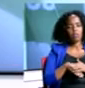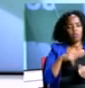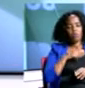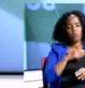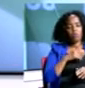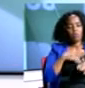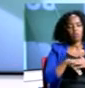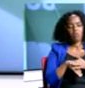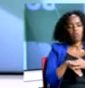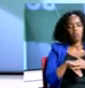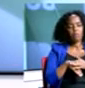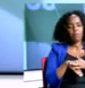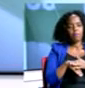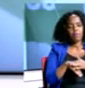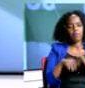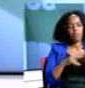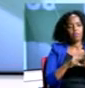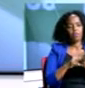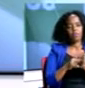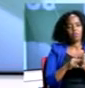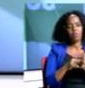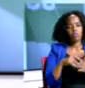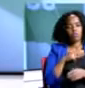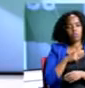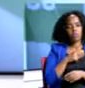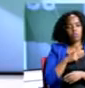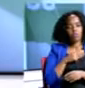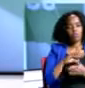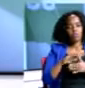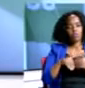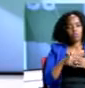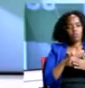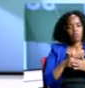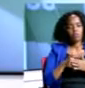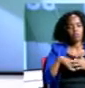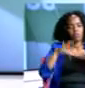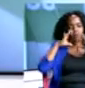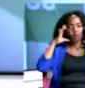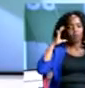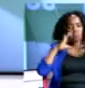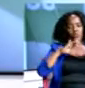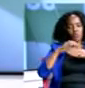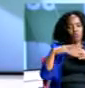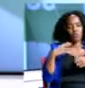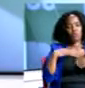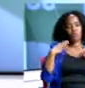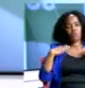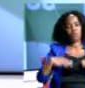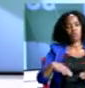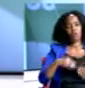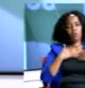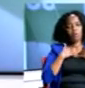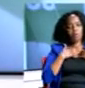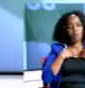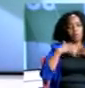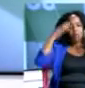ke galai fakennaf soda namun dumtunu maski ufaicu kawa. Barasi kana ulk abate